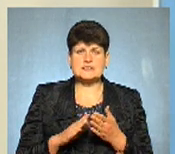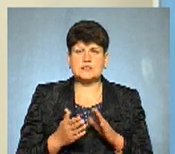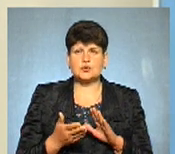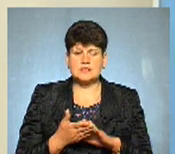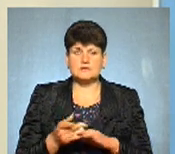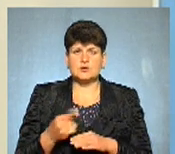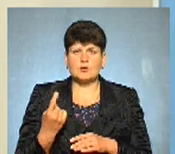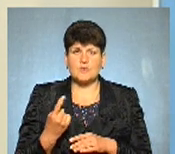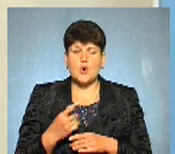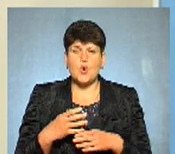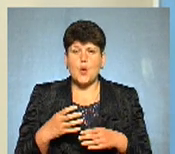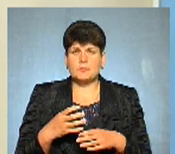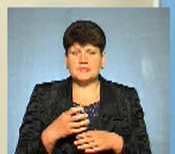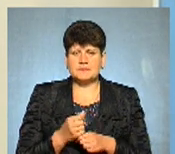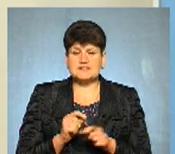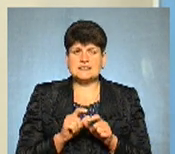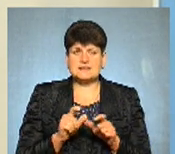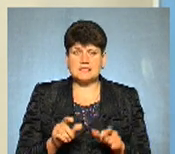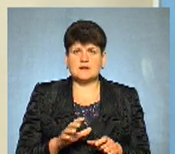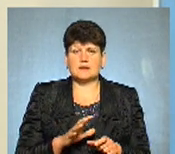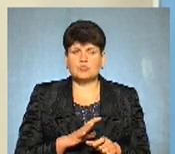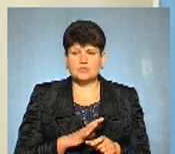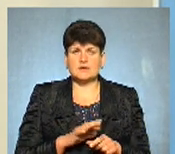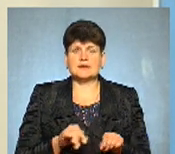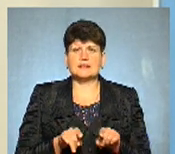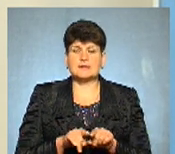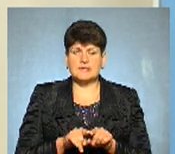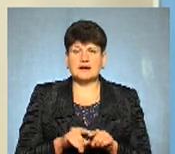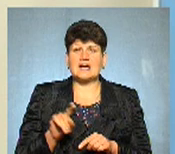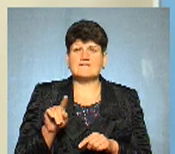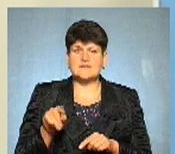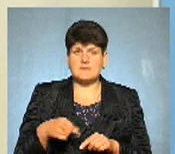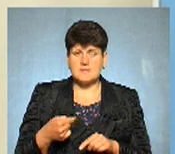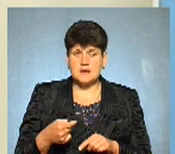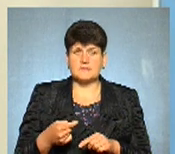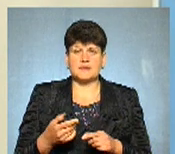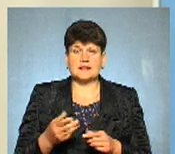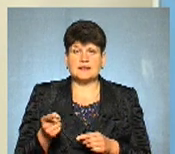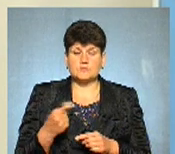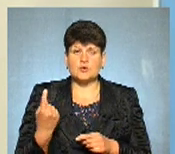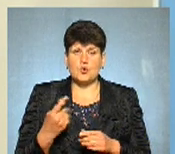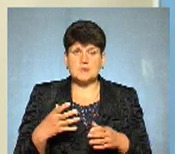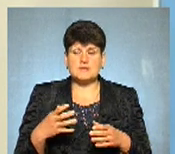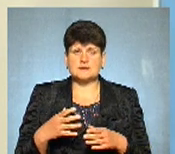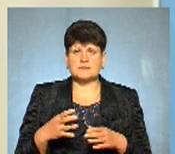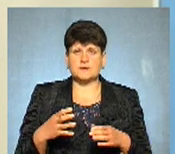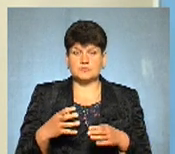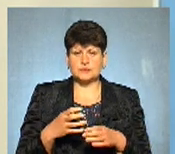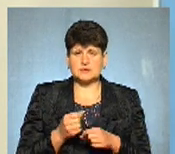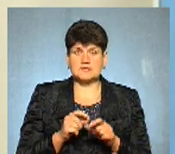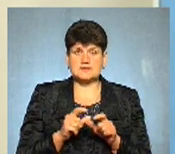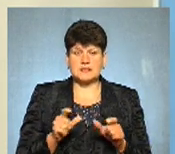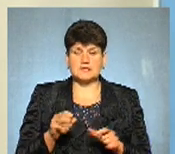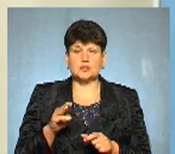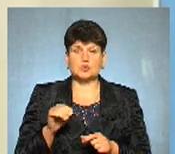оптимізація закладів прийшла в тій мірі, яка вимагалася НСЗУ. Тобто Тернопільська область оптимізувала повністю заклади по